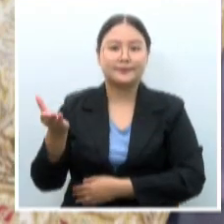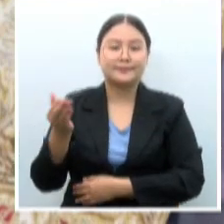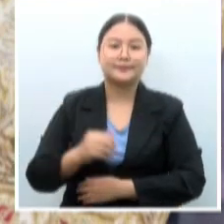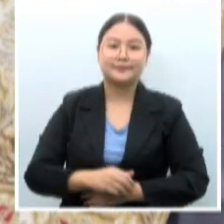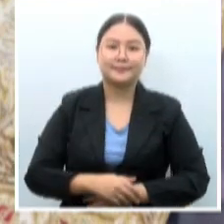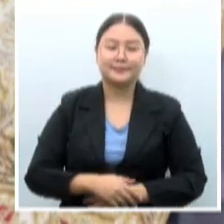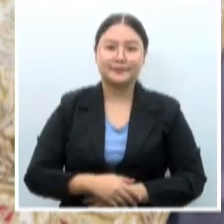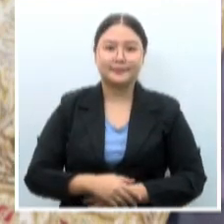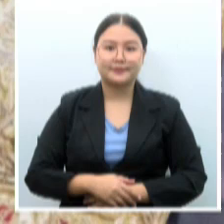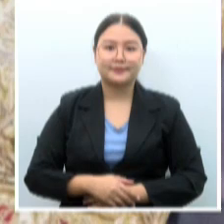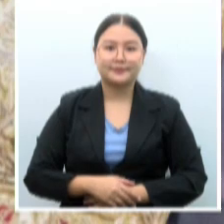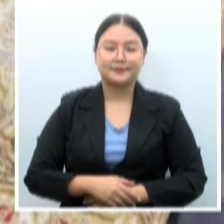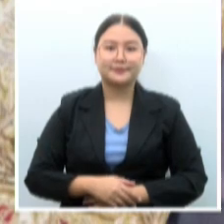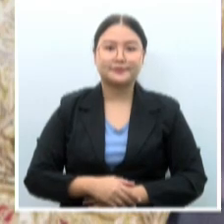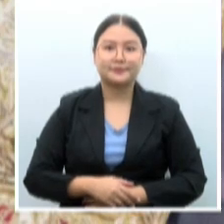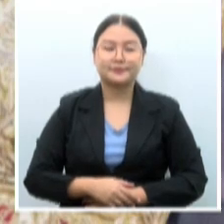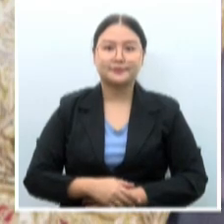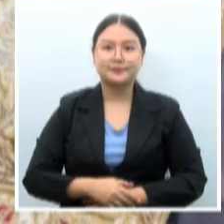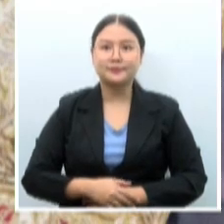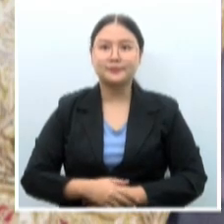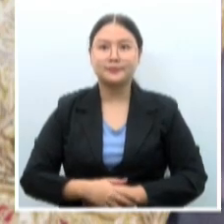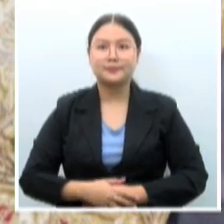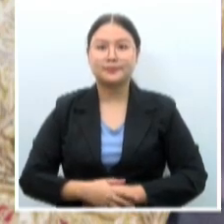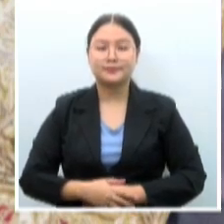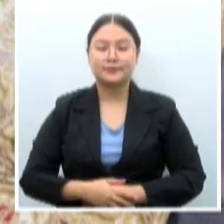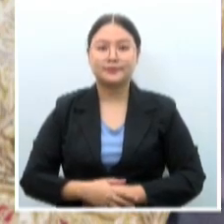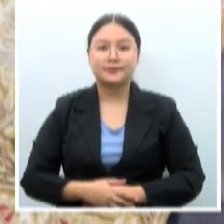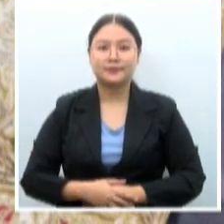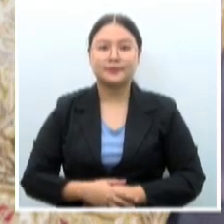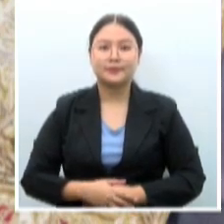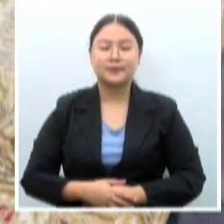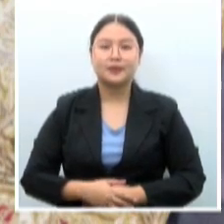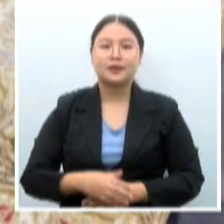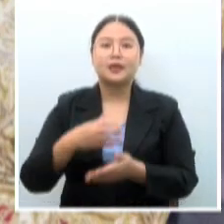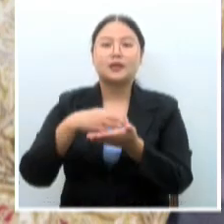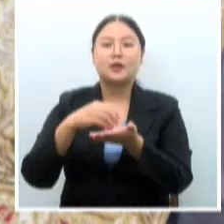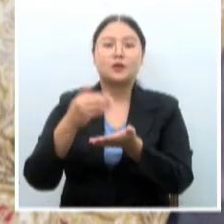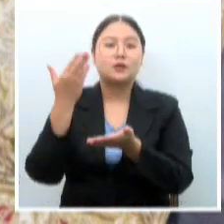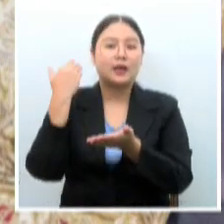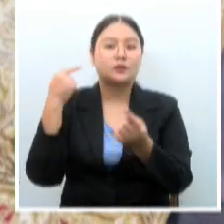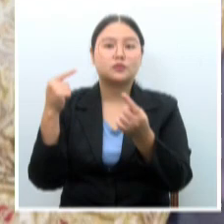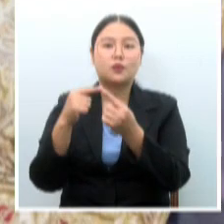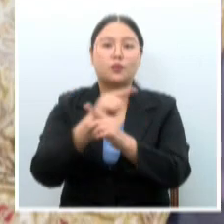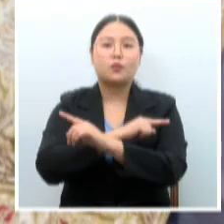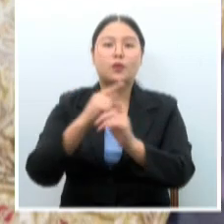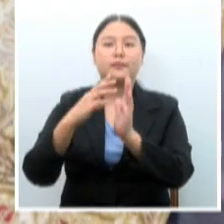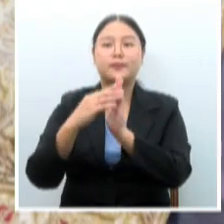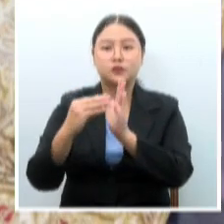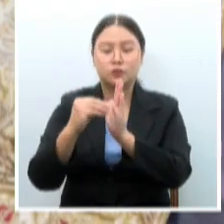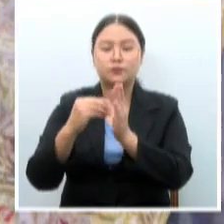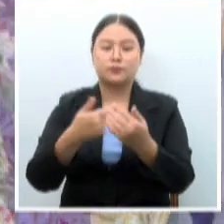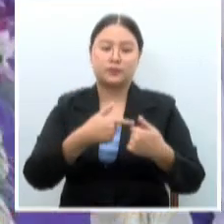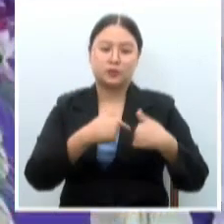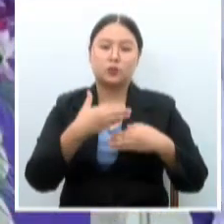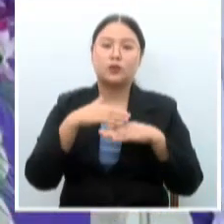ราชสุดาสยามบรมราชกุมารีในการประชุมสัมมนาร่วมใจปกป้องเด็กไทยยาม